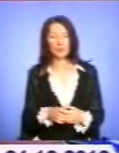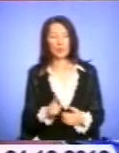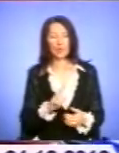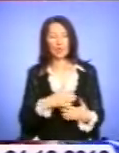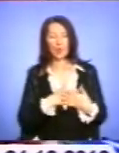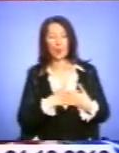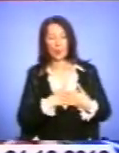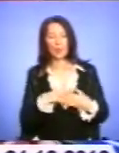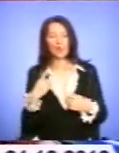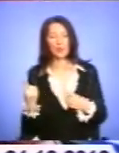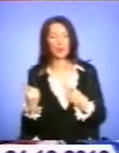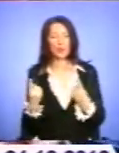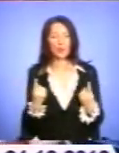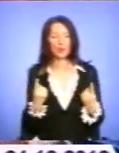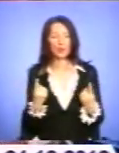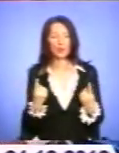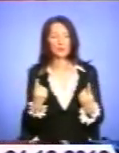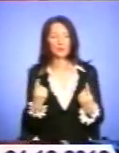щоб любили одне одного.